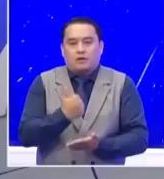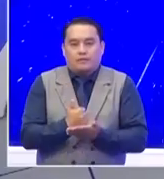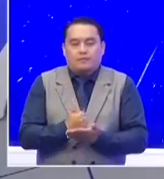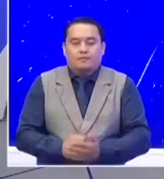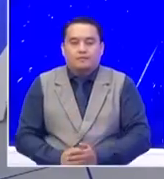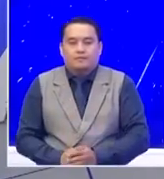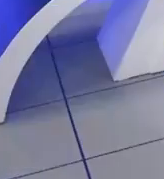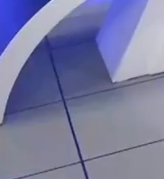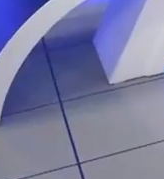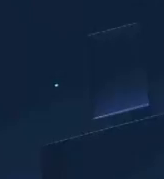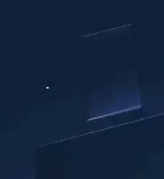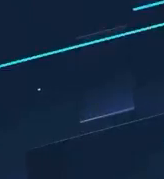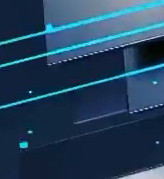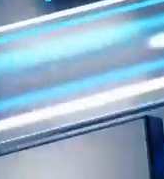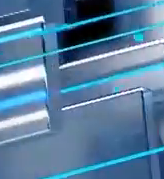сегодня.